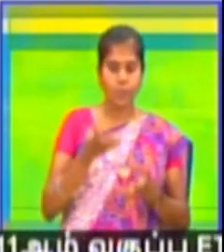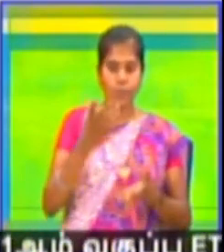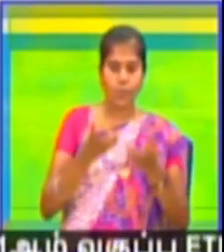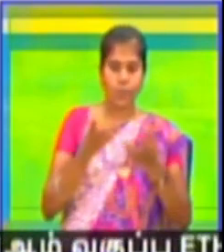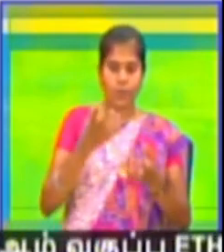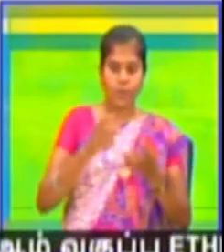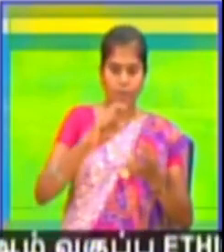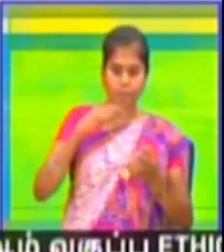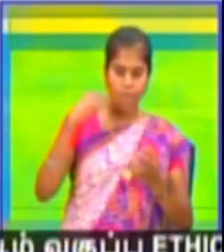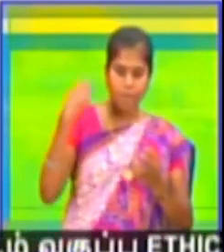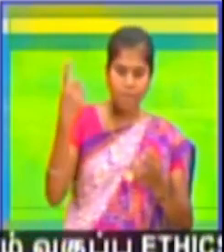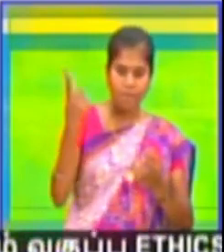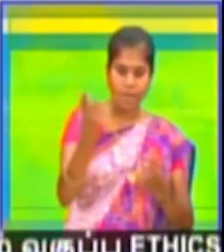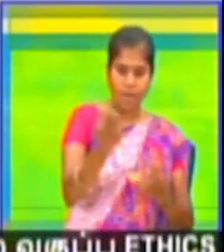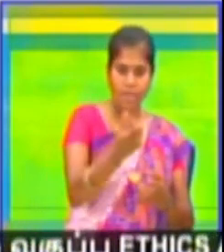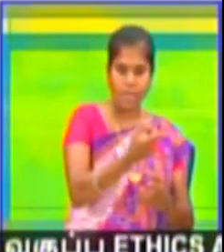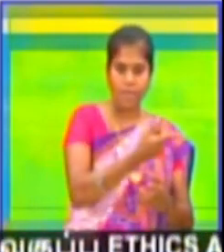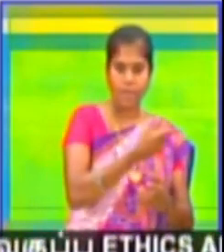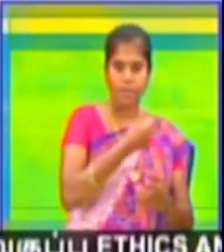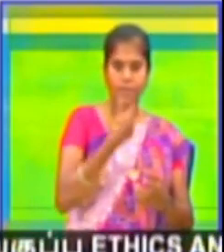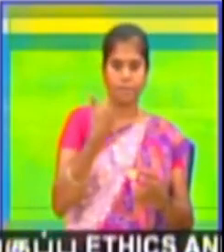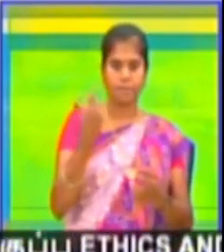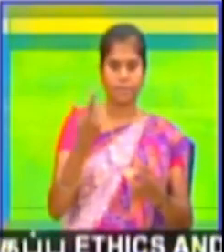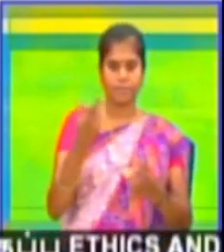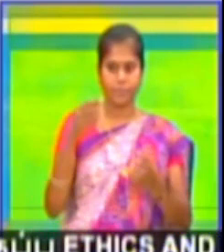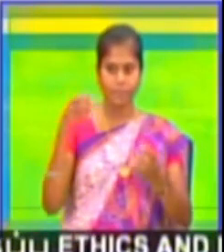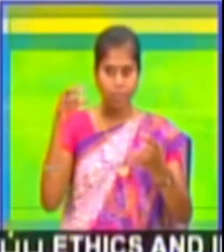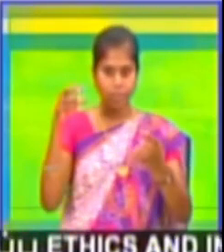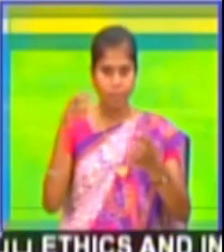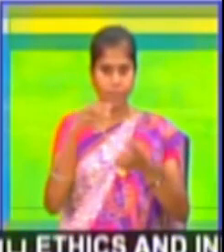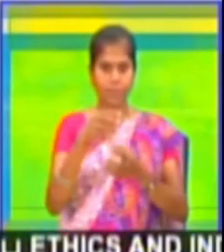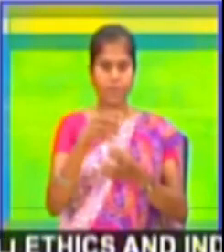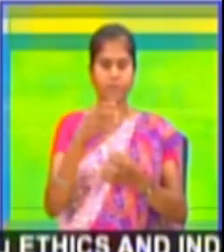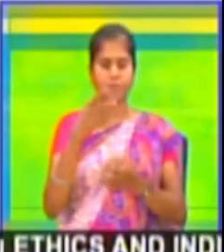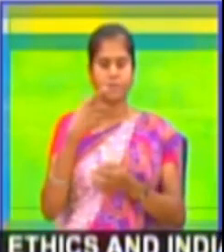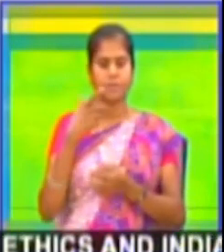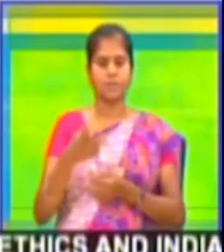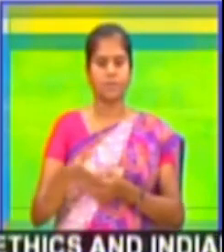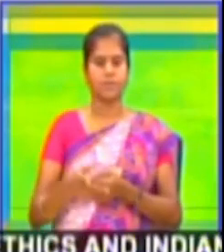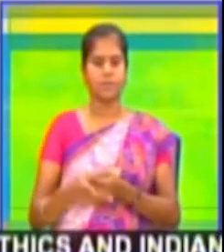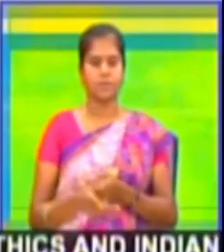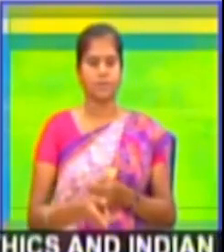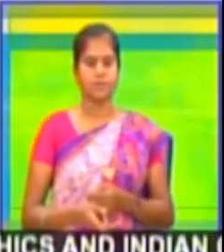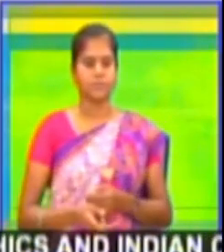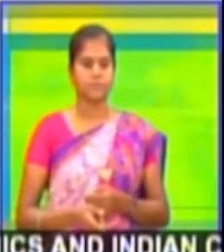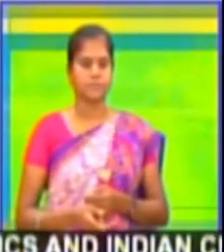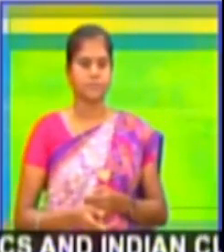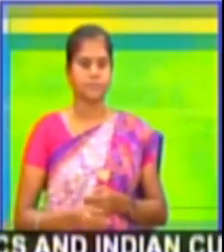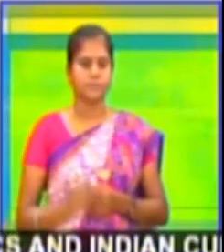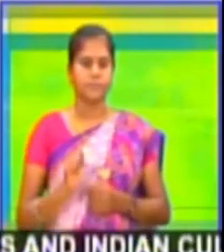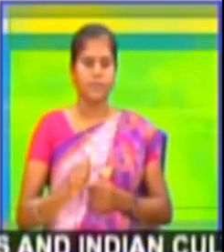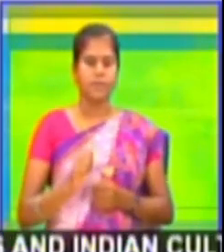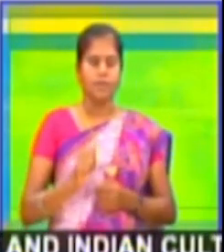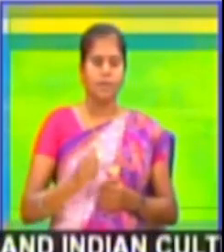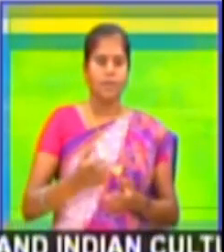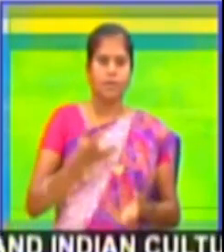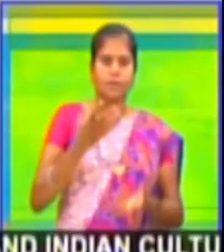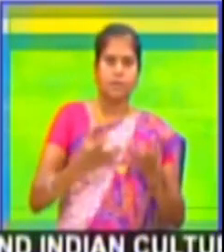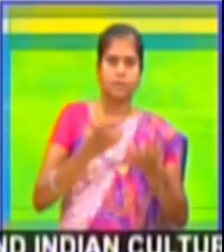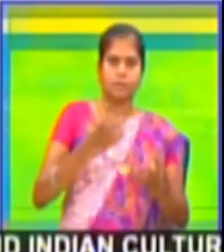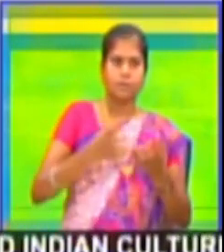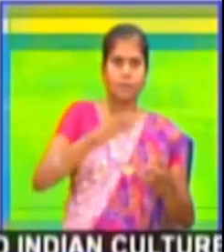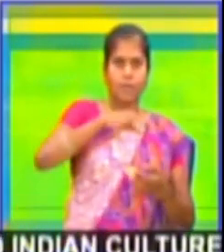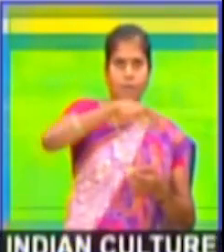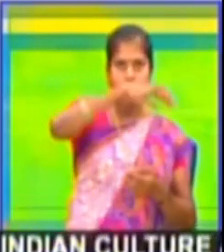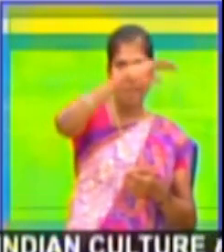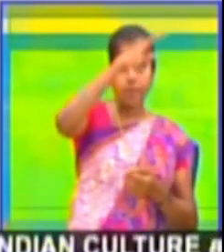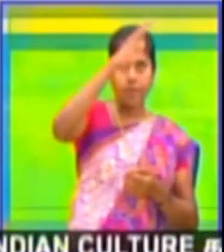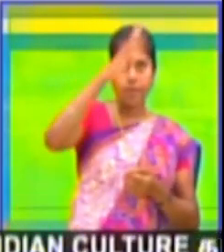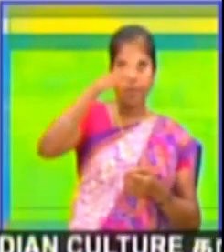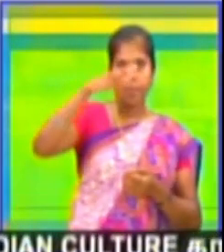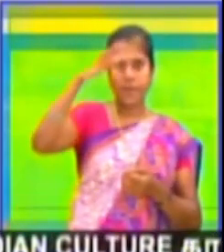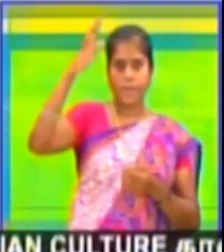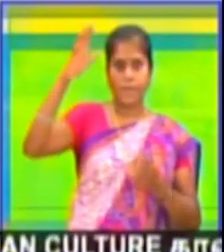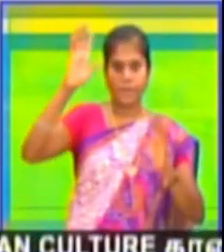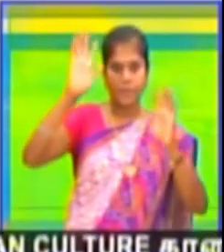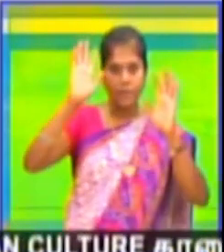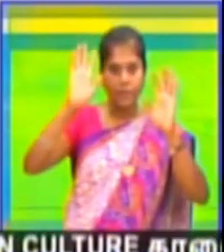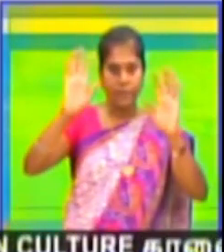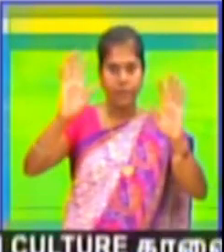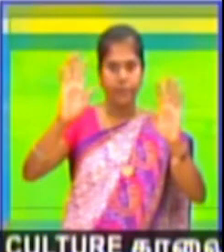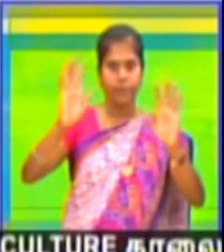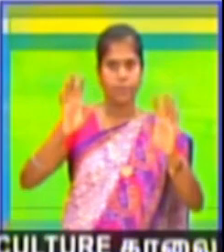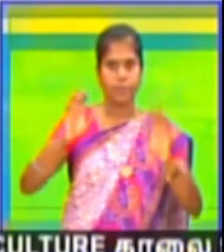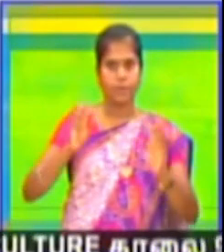முதல் பருவத்திலேயே படிச்சிருக்கோம். எங்கெங்கே எரிமலைகள் இருக்குதோ அங்கெங்கெல்லாம் நில அதிர்வும் ஏற்படும் அப்படிங்கிறதையும்